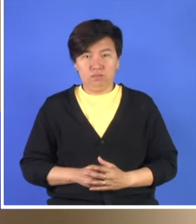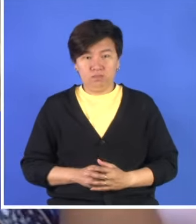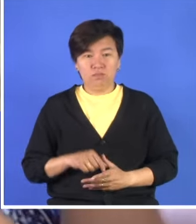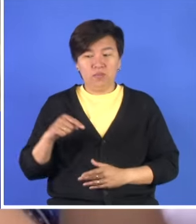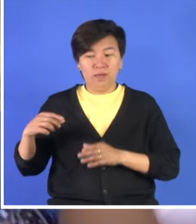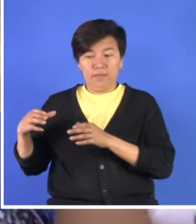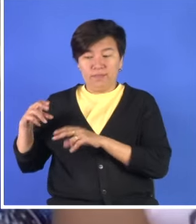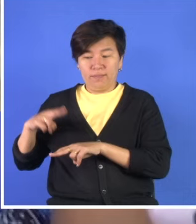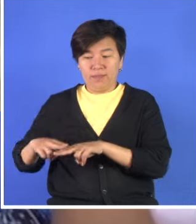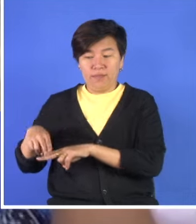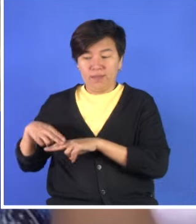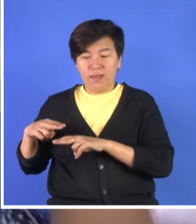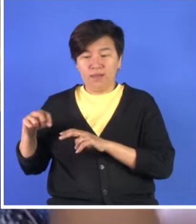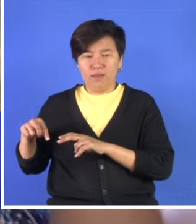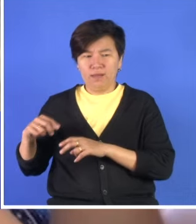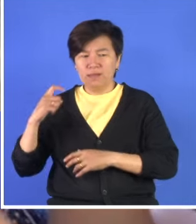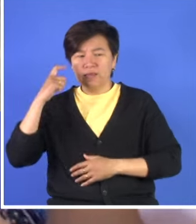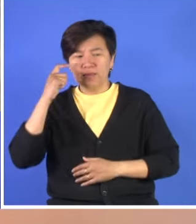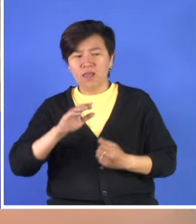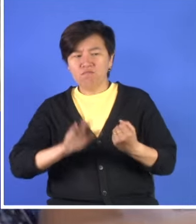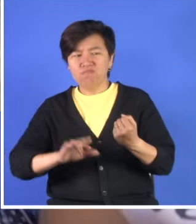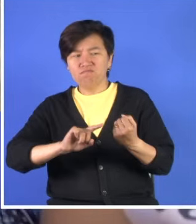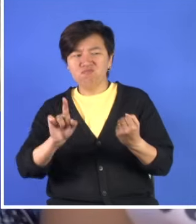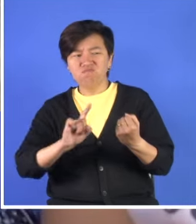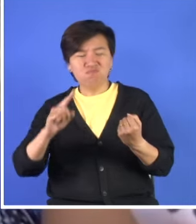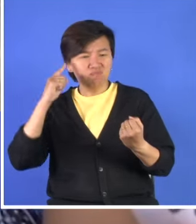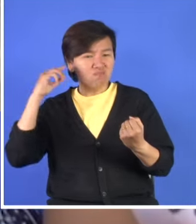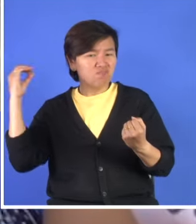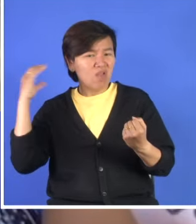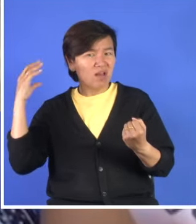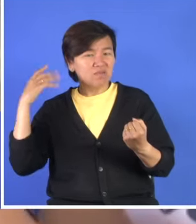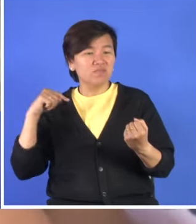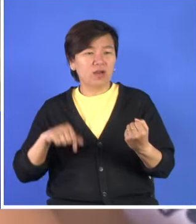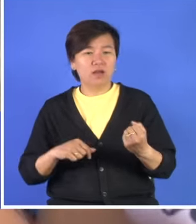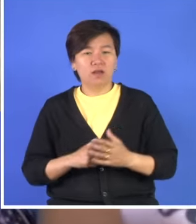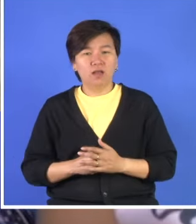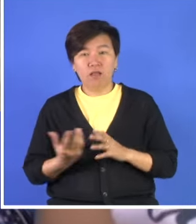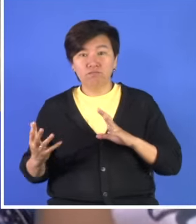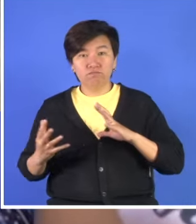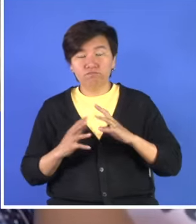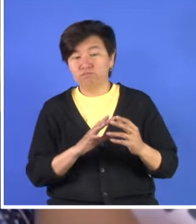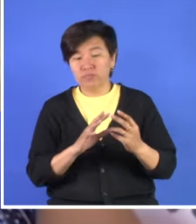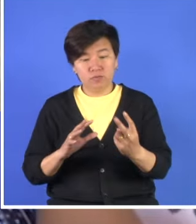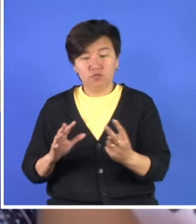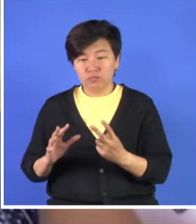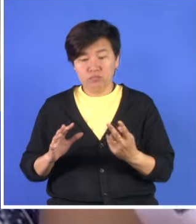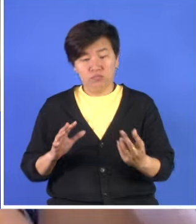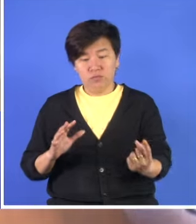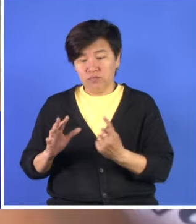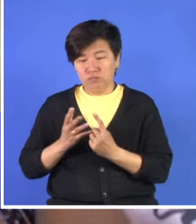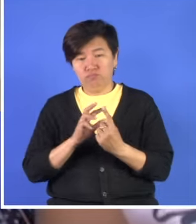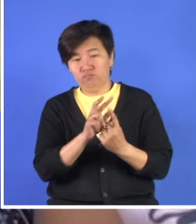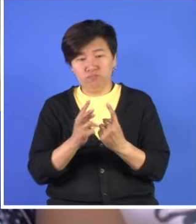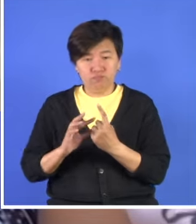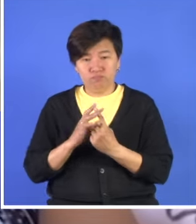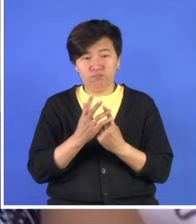วกันมาอยู่แล้วเฮ้ยหาเรื่องหรือเปล่าเบิ้ลเครื่องใส่หรอสักพักชุลมุนวุ่นวายอย่างที่เห็นในคลิปบางคนก็ใช้มีดบางคนก็ใ